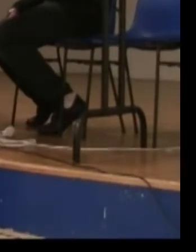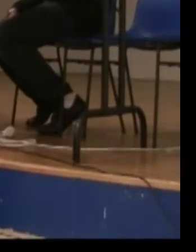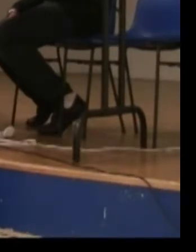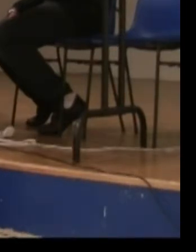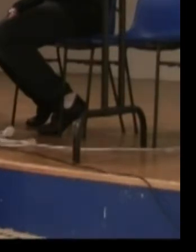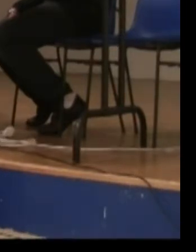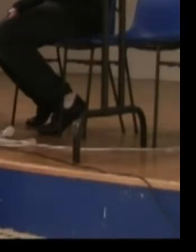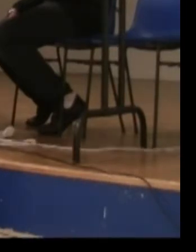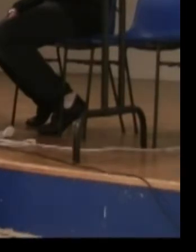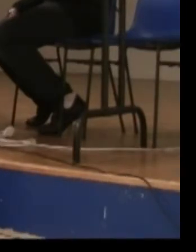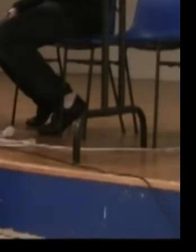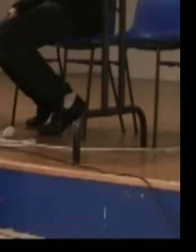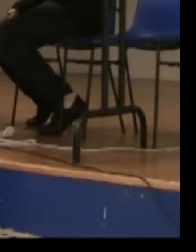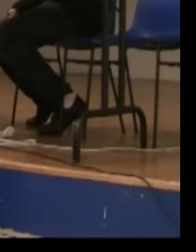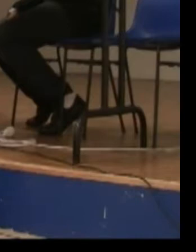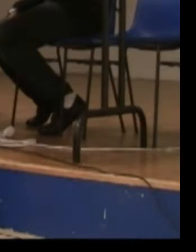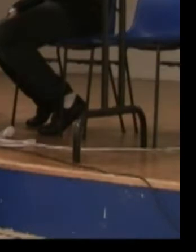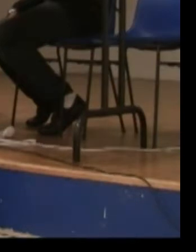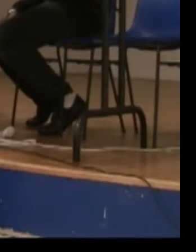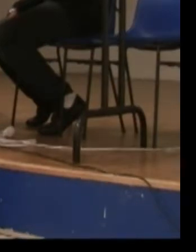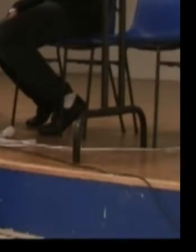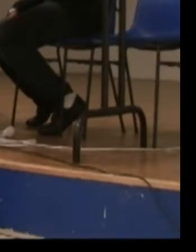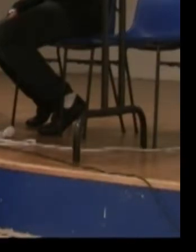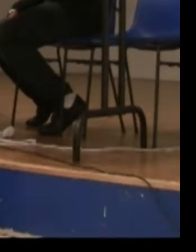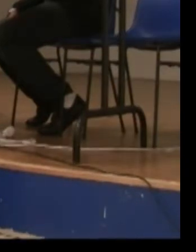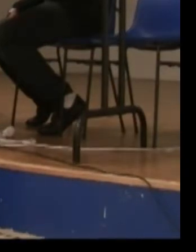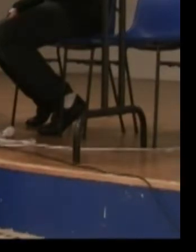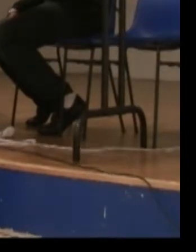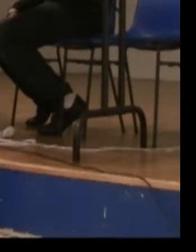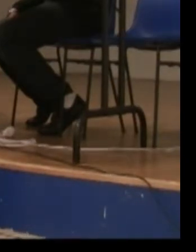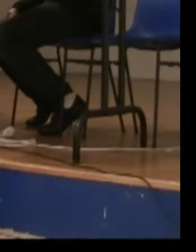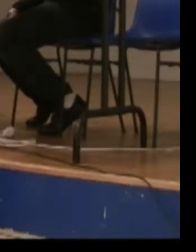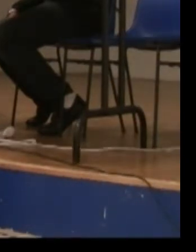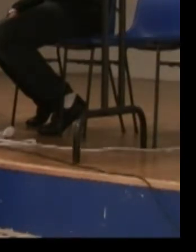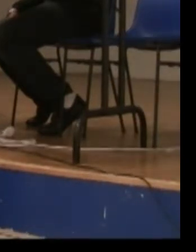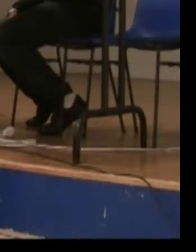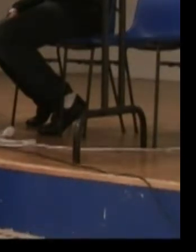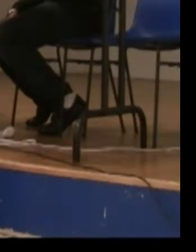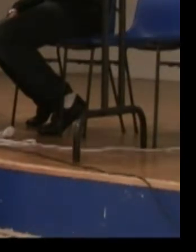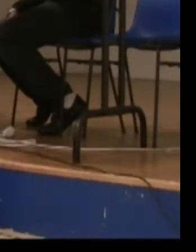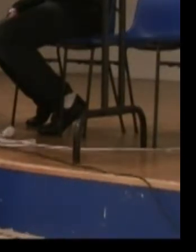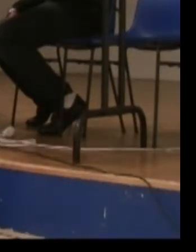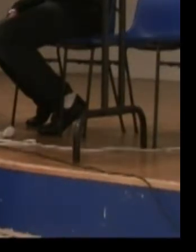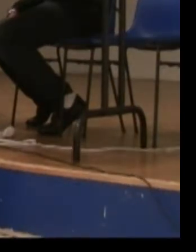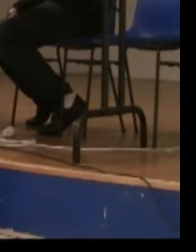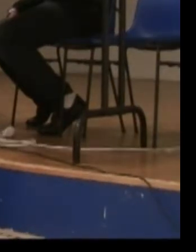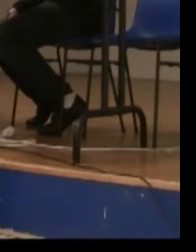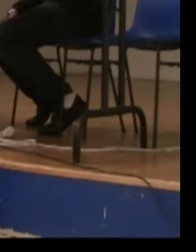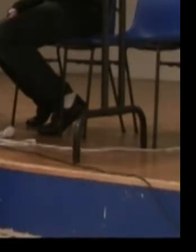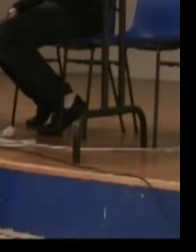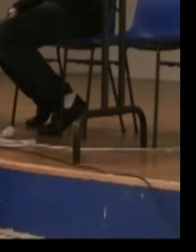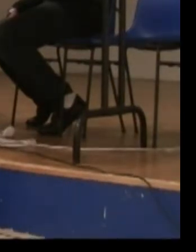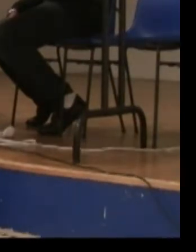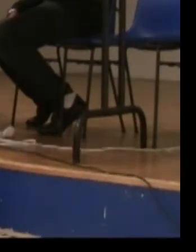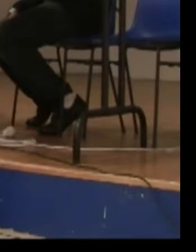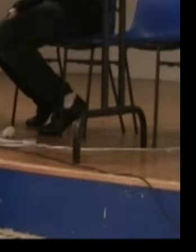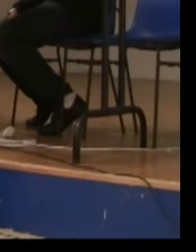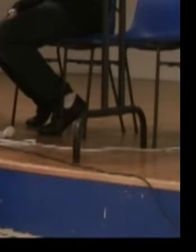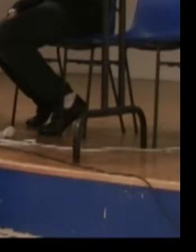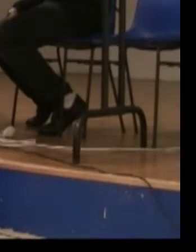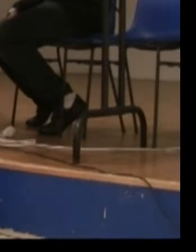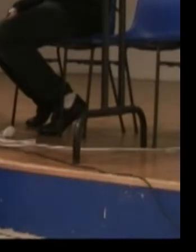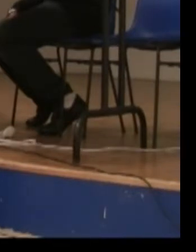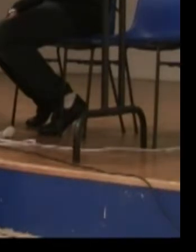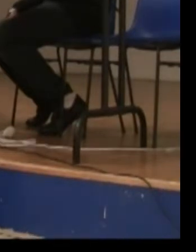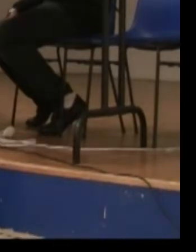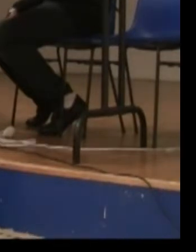demande de se rabaisser en quelque sorte, hein, du genre la force et la comment dire,